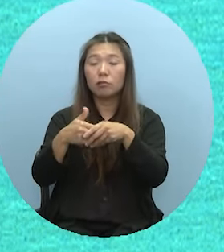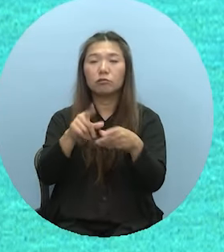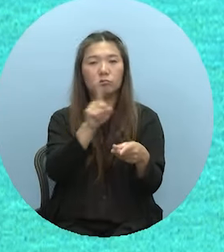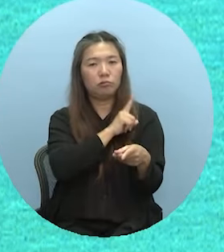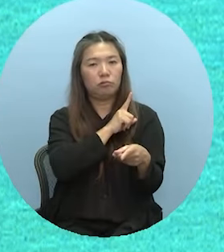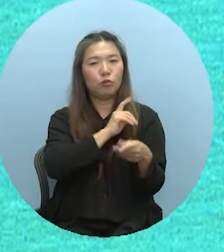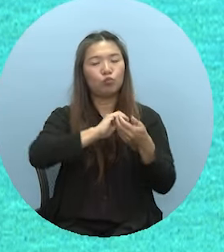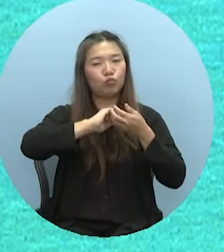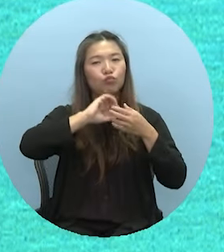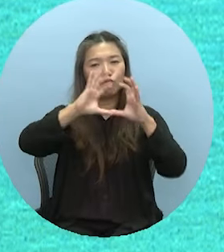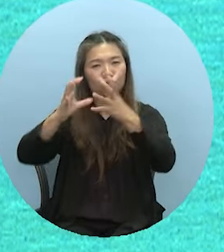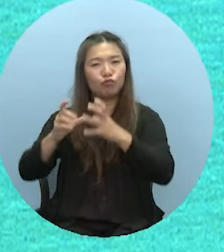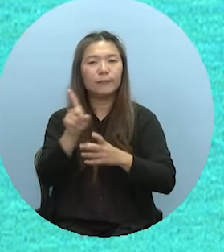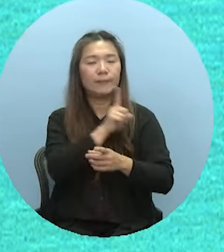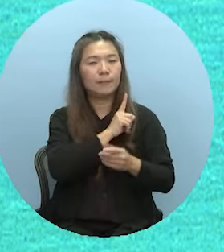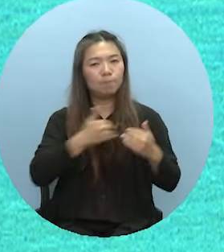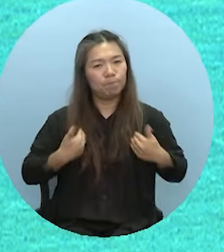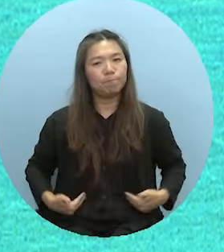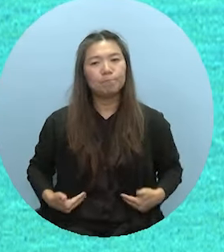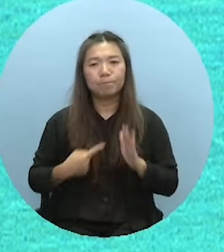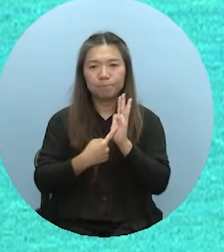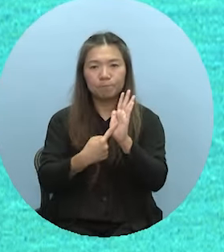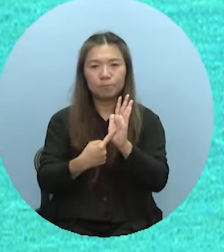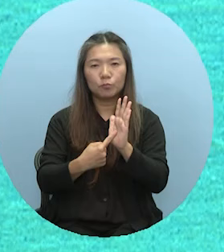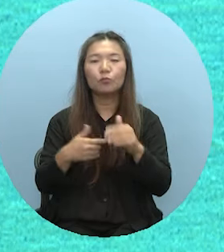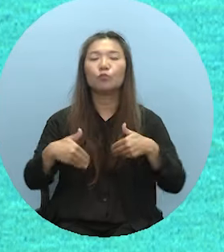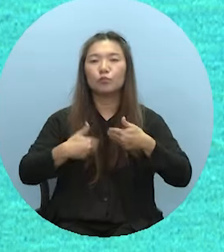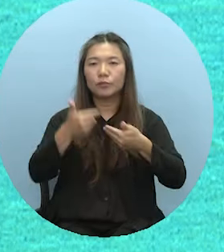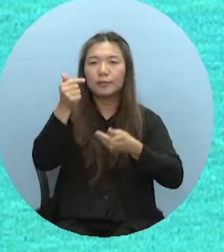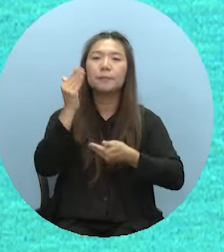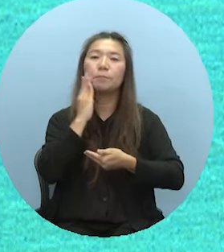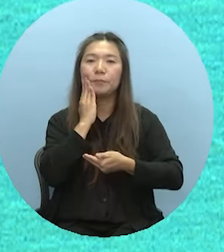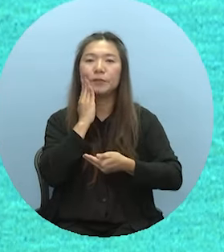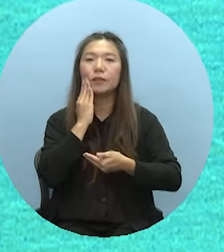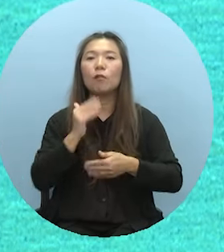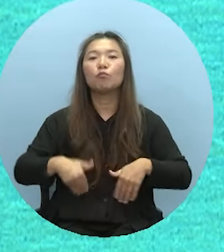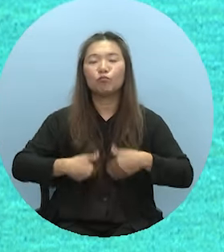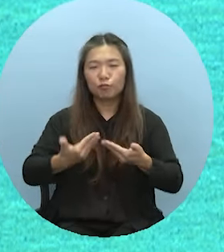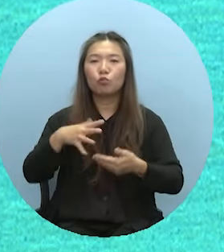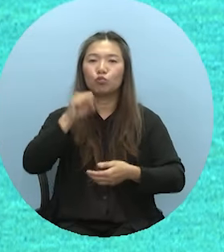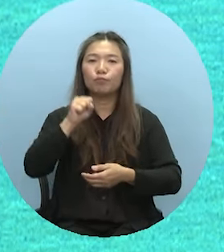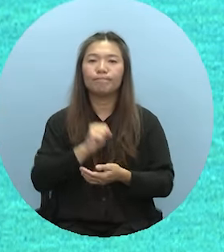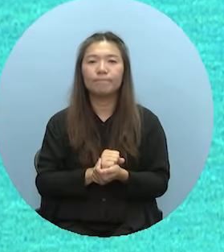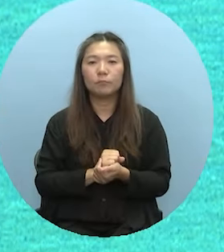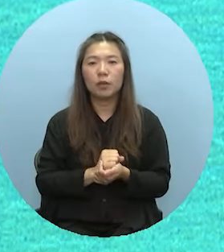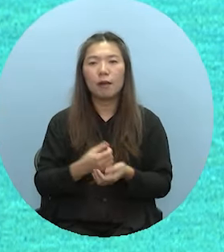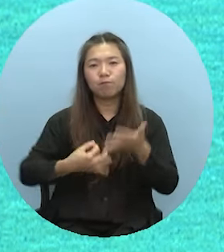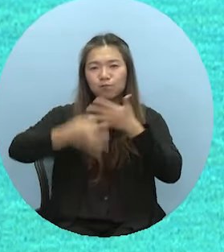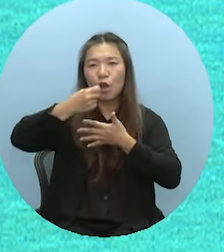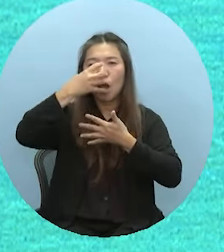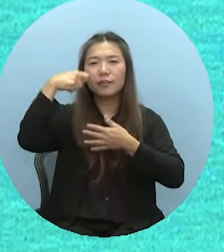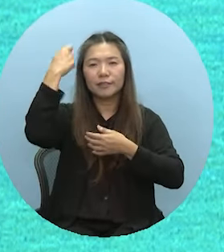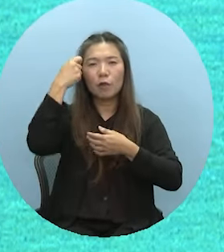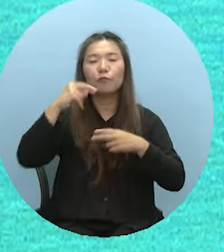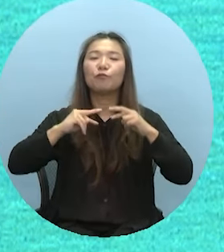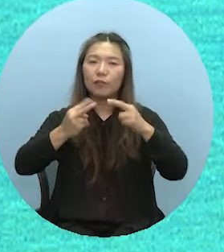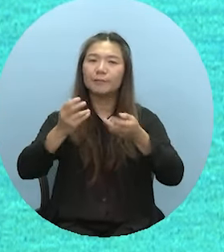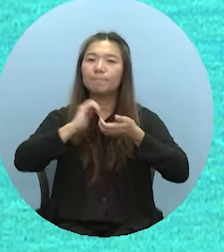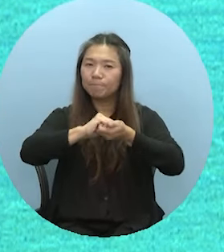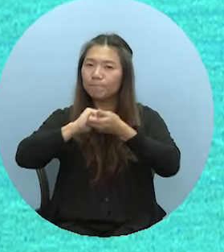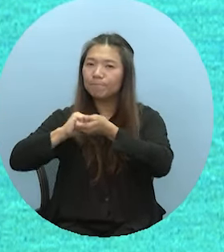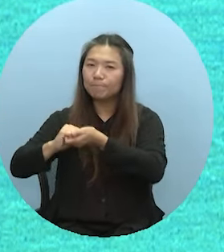各自領域、各自崗位，弘揚正能量，發揮好作用，提升香港社會的發展合